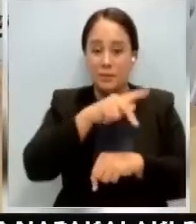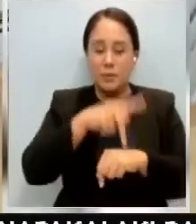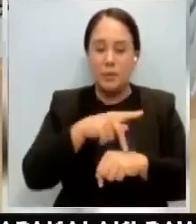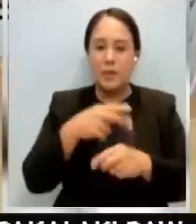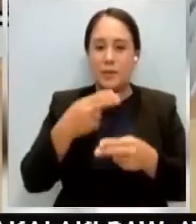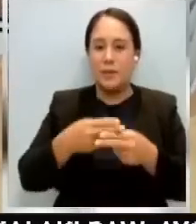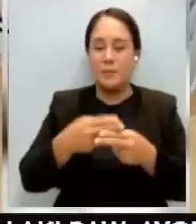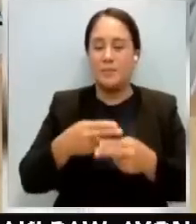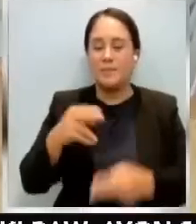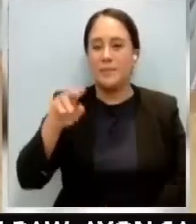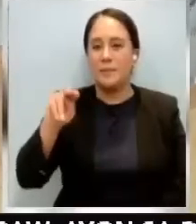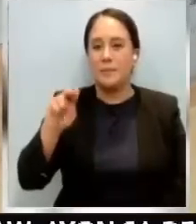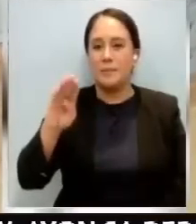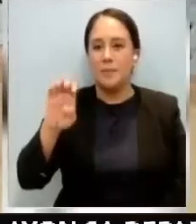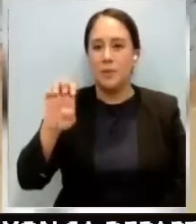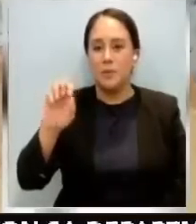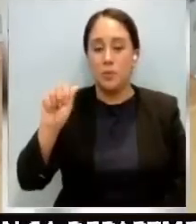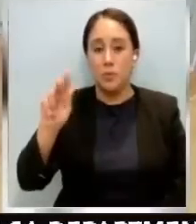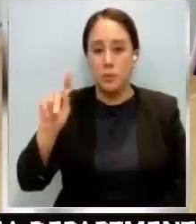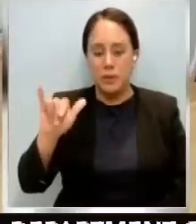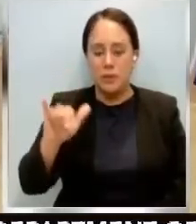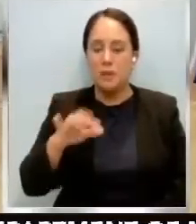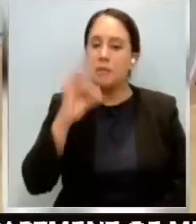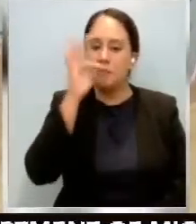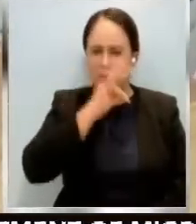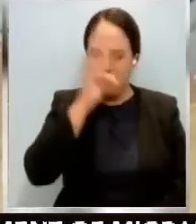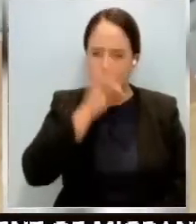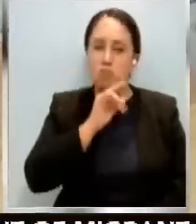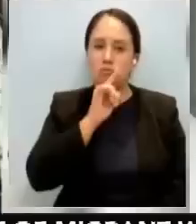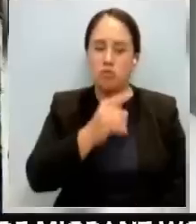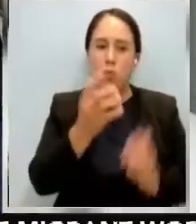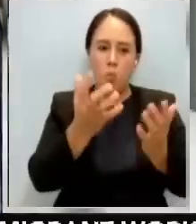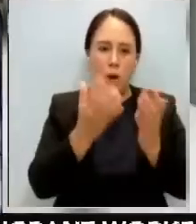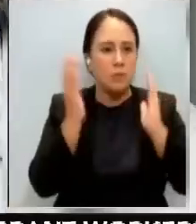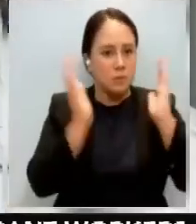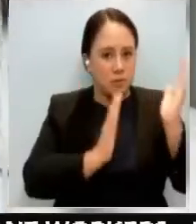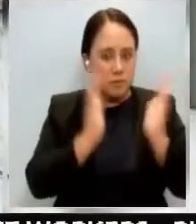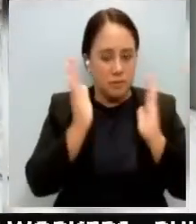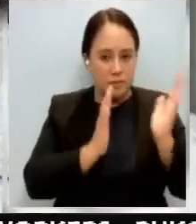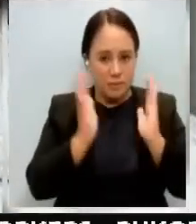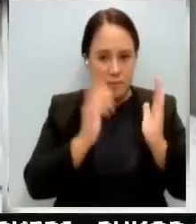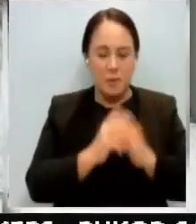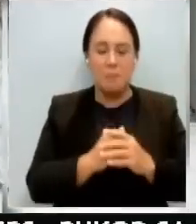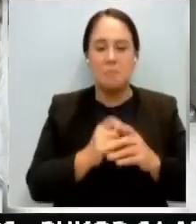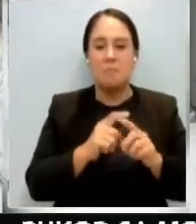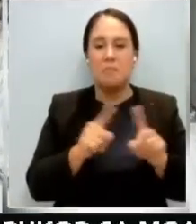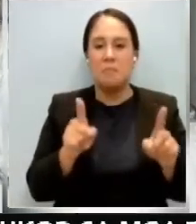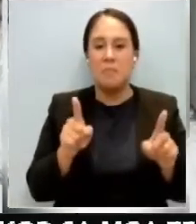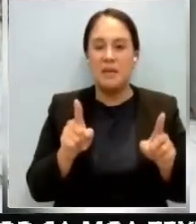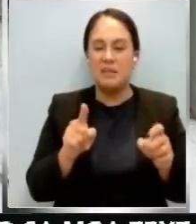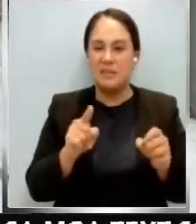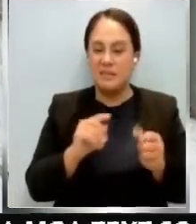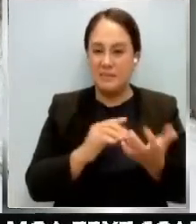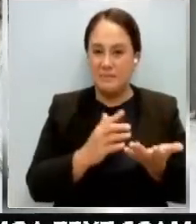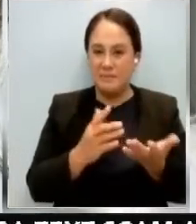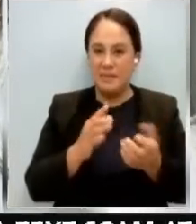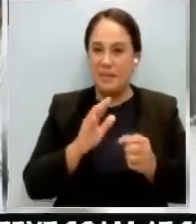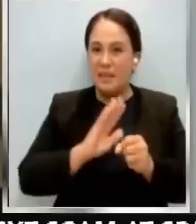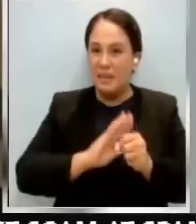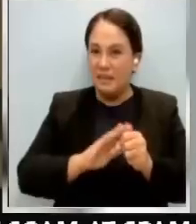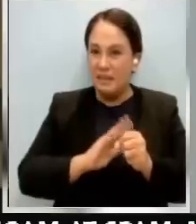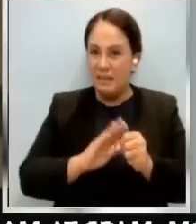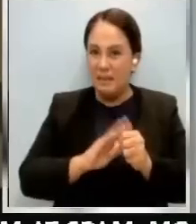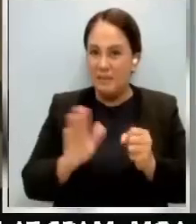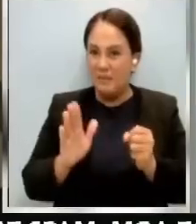Mga Pilipinong pasyente raw sana ang nais niyang pagsilbihan pa rin, pero hindi na raw kinakaya ng kanyang maliit na sahod